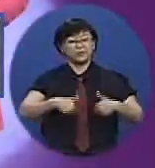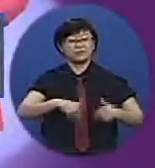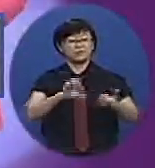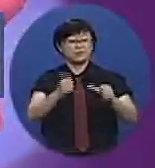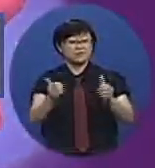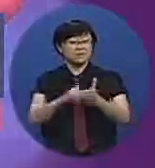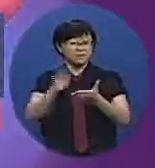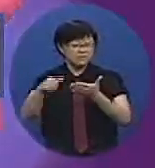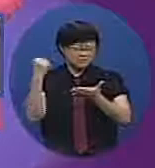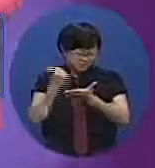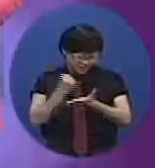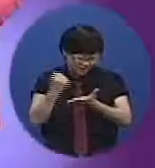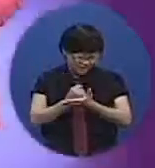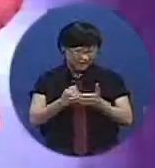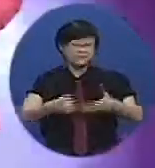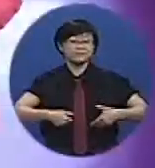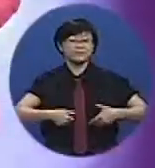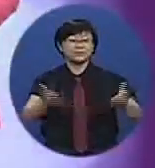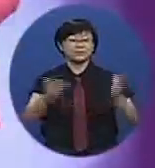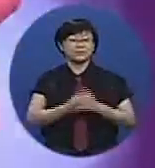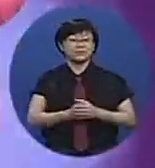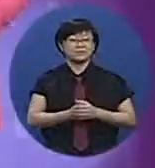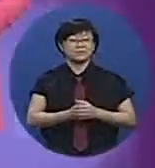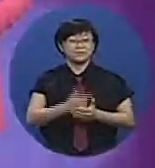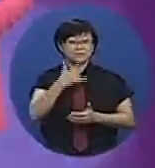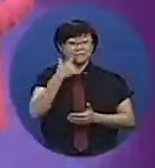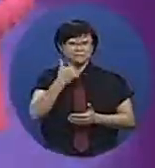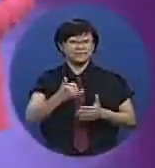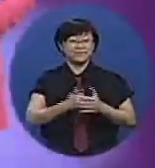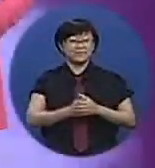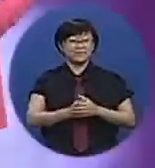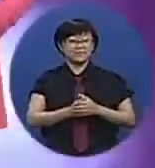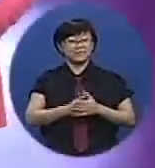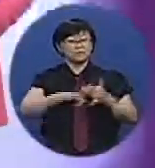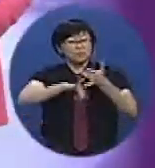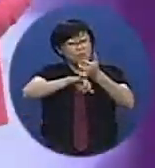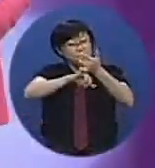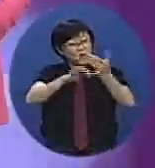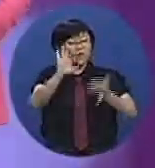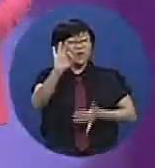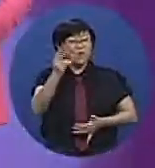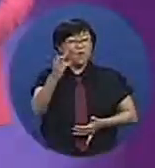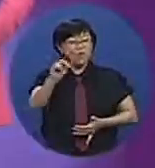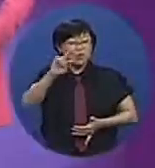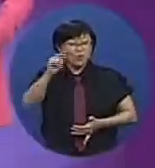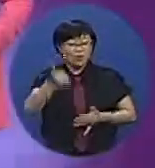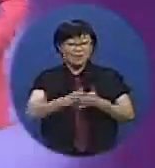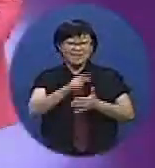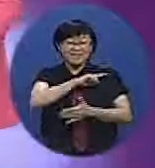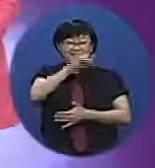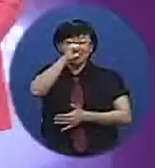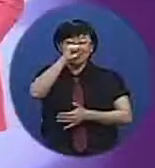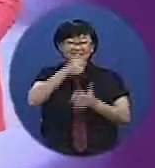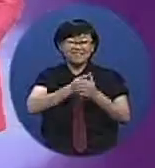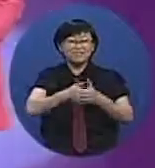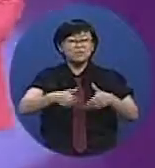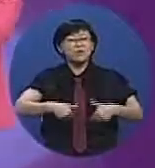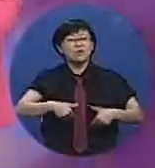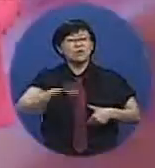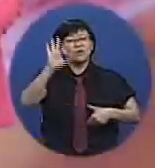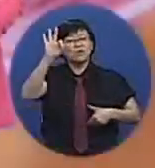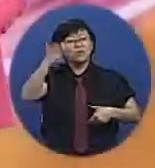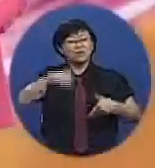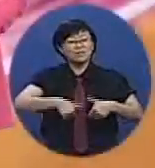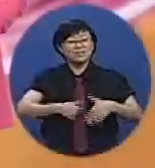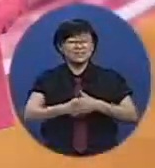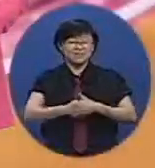다음에 친수성찬 차림 뭐 할 겁니까? 네. 부모님께 꼭 용돈이 제일 어른들은 필요합니다. 용돈